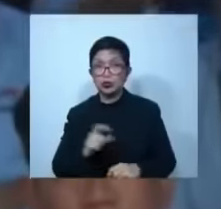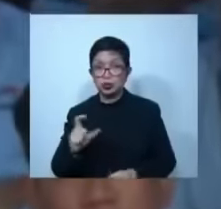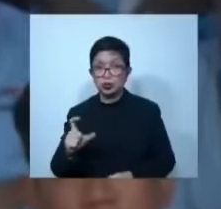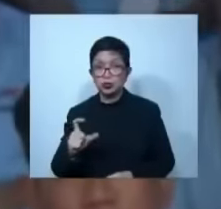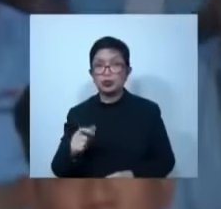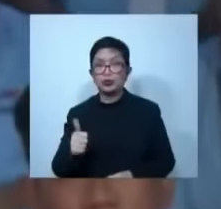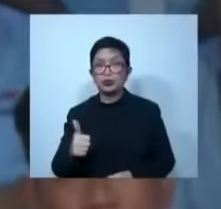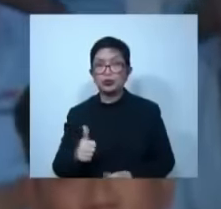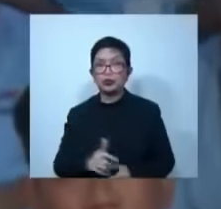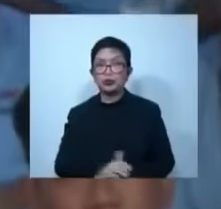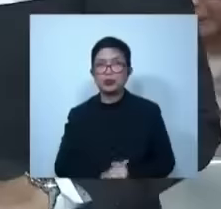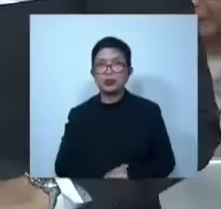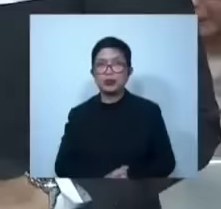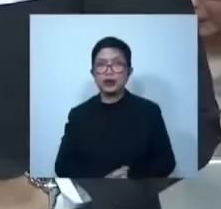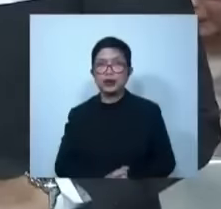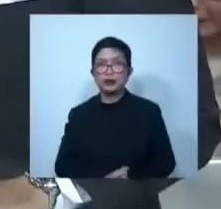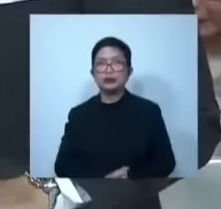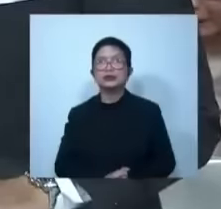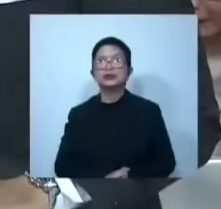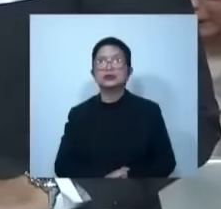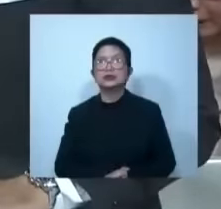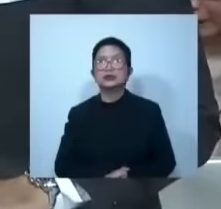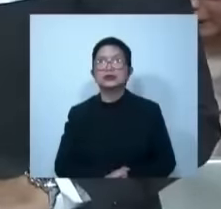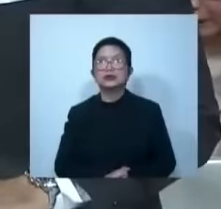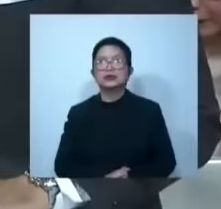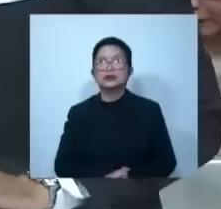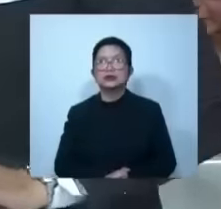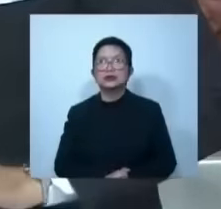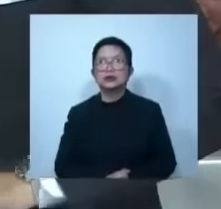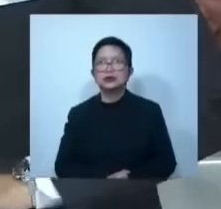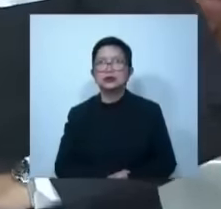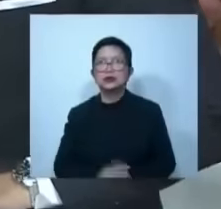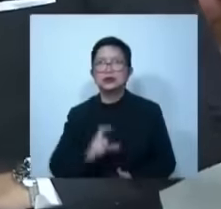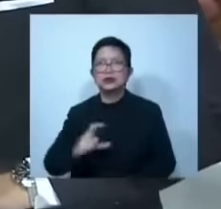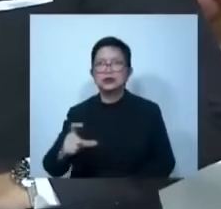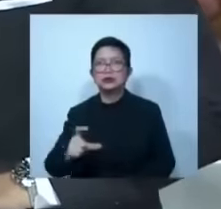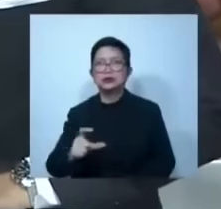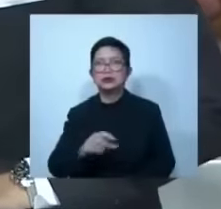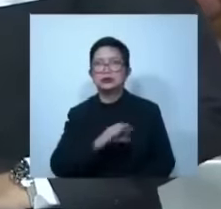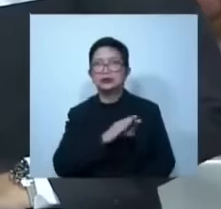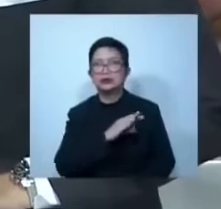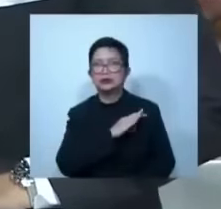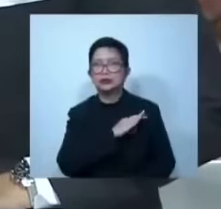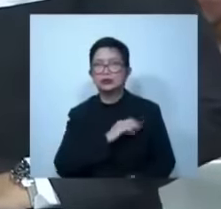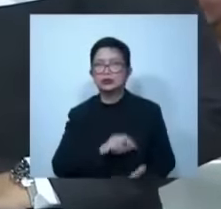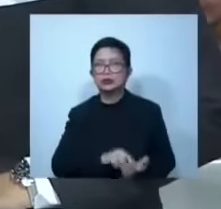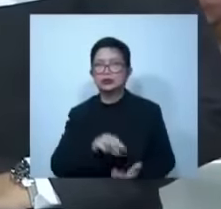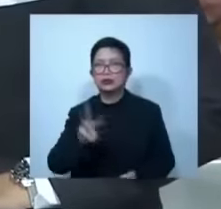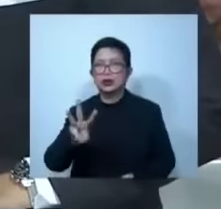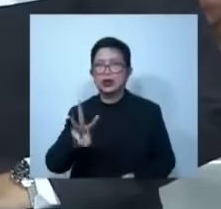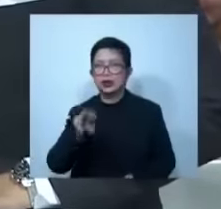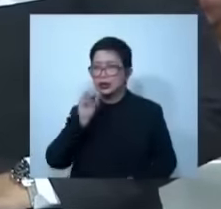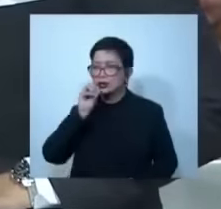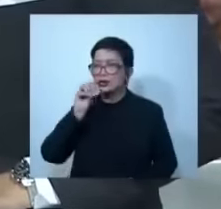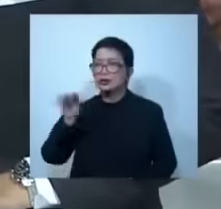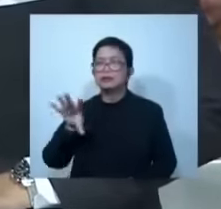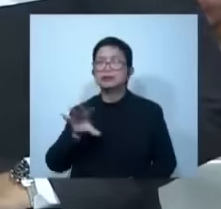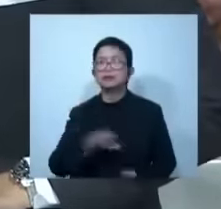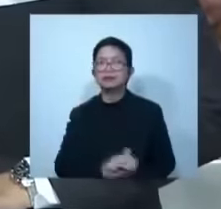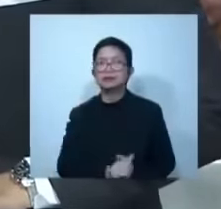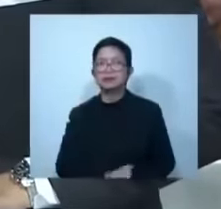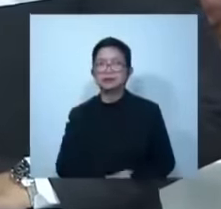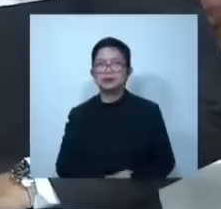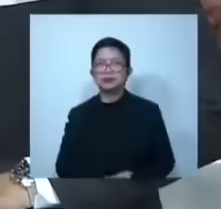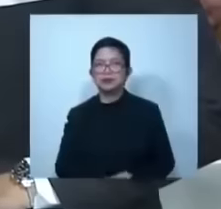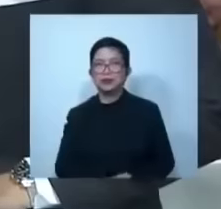Baik, selanjutnya kami persilakan kepada calon presiden nomor urut 3 untuk memberikan tanggapan kepada jawaban calon presiden